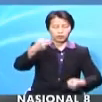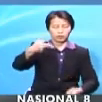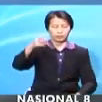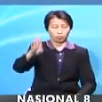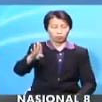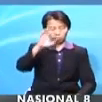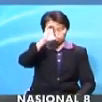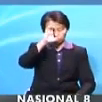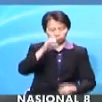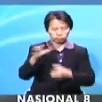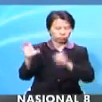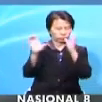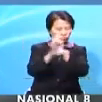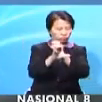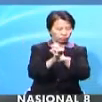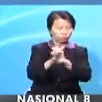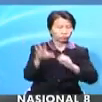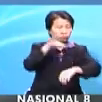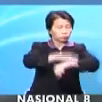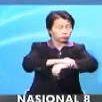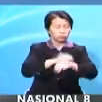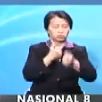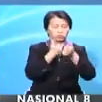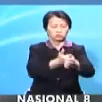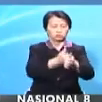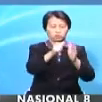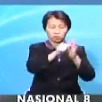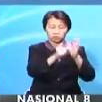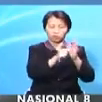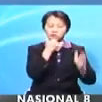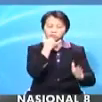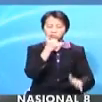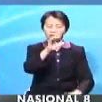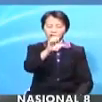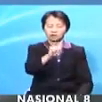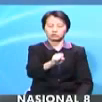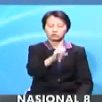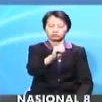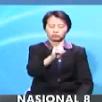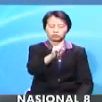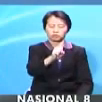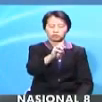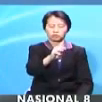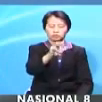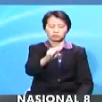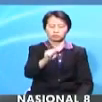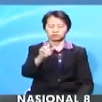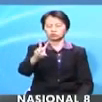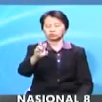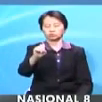bioskoppers sebagai pencapai penahanannya mengikut akta kesalahan keselamatan langkah-langkah kasus